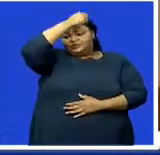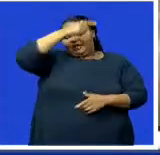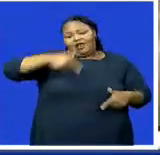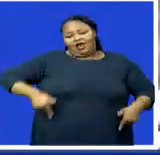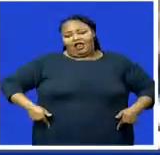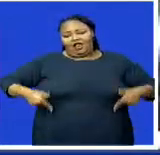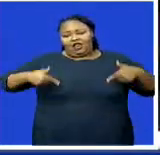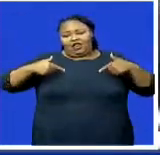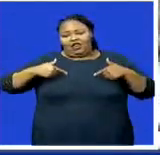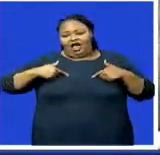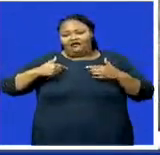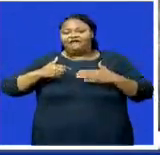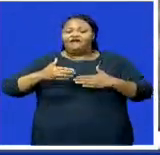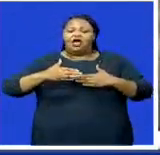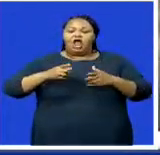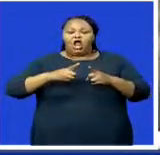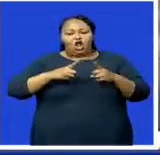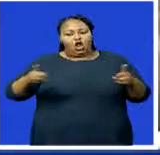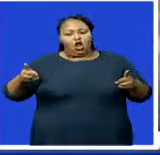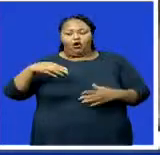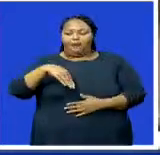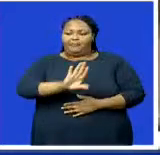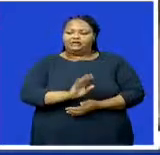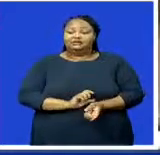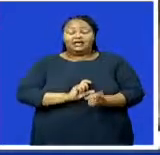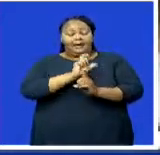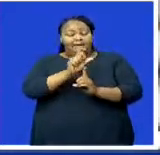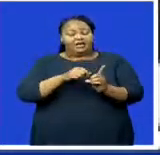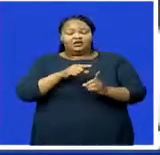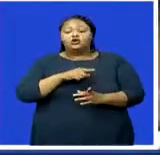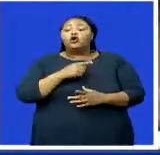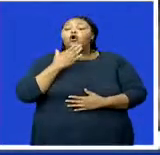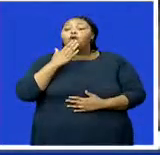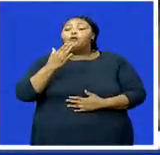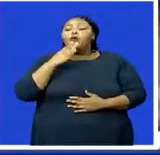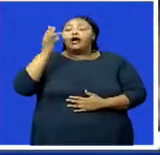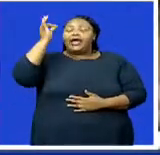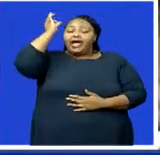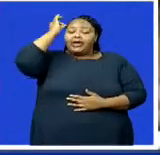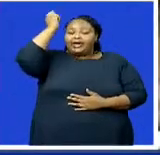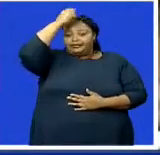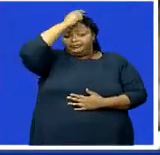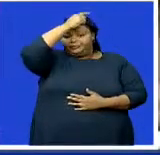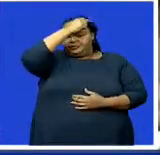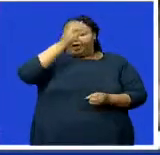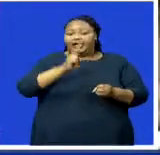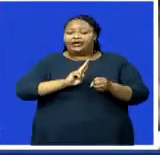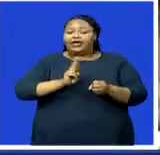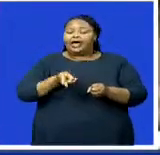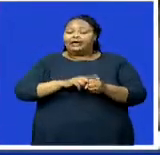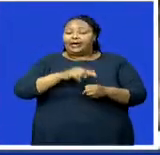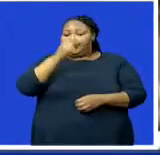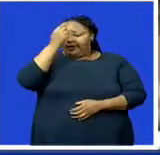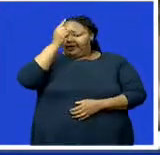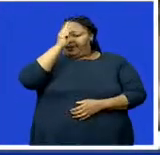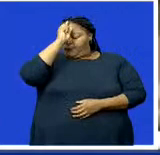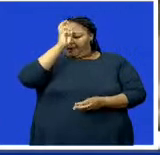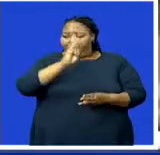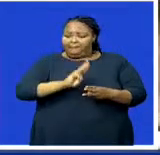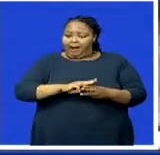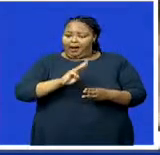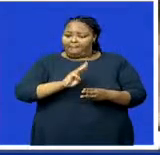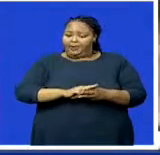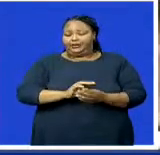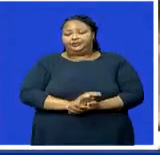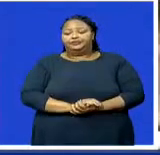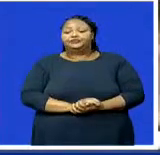lenze Mnisi ubonge makhosi live ngalesikhwama kanti ke lelibandla lisebenta ngekubambisana nelitiko letempilo